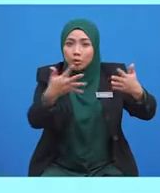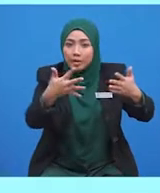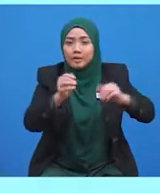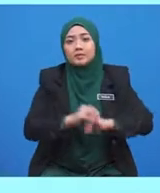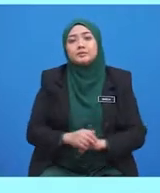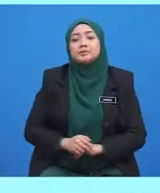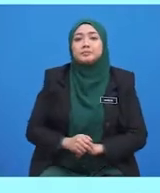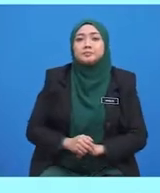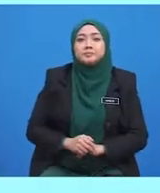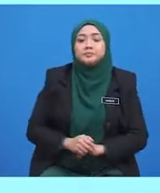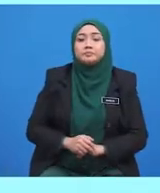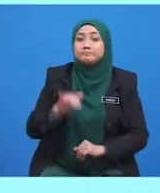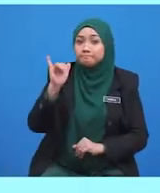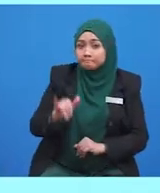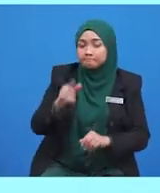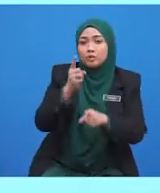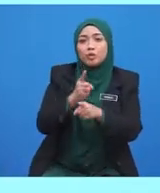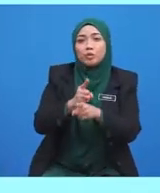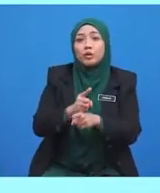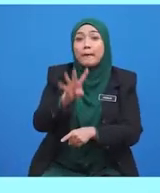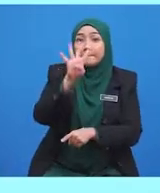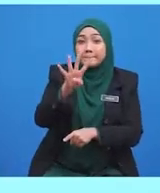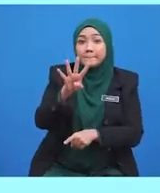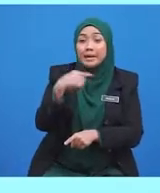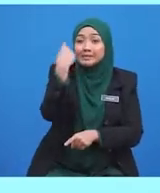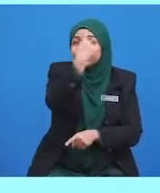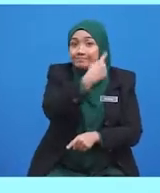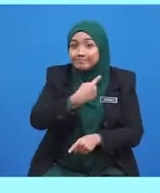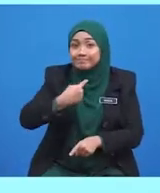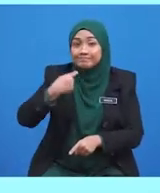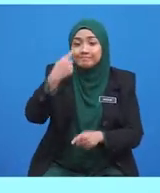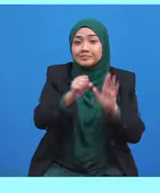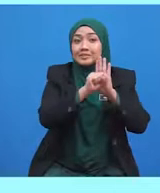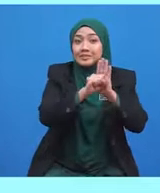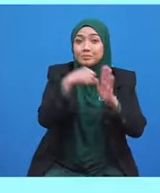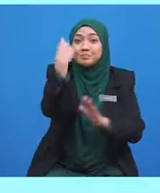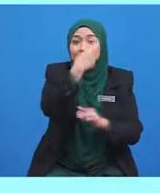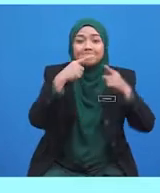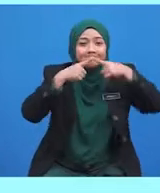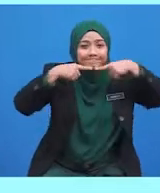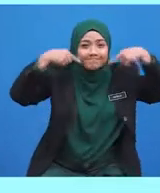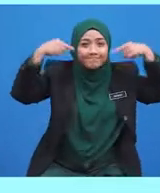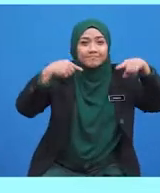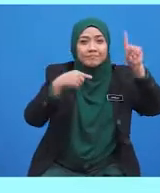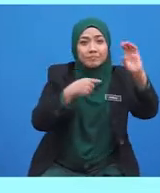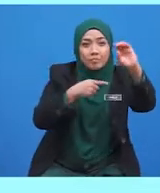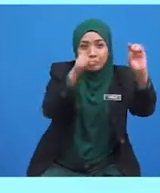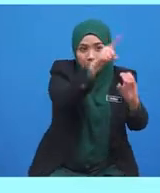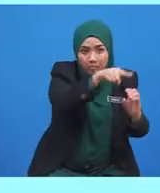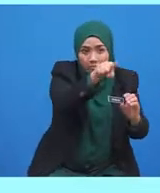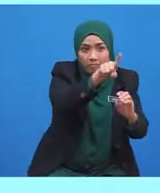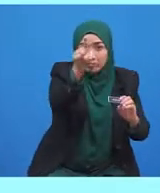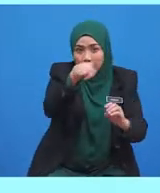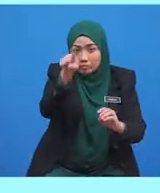Ya, betul. Empat simbol senyum. Ini bermakna ada empat orang kanak-kanak